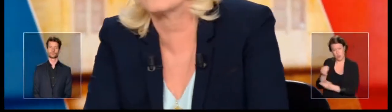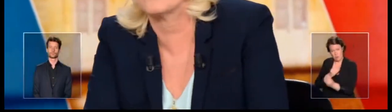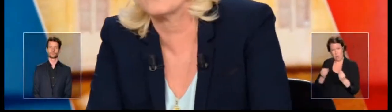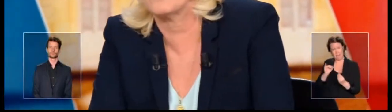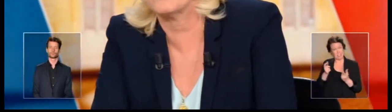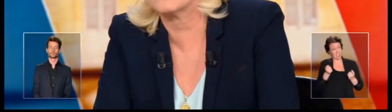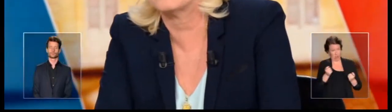que je veux offrir aux Français. aux Français.